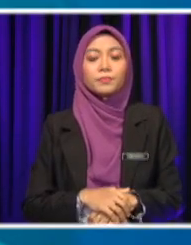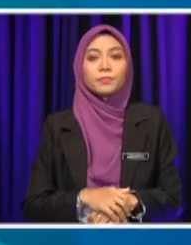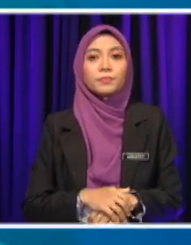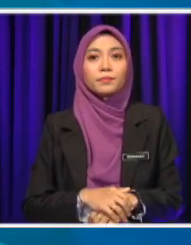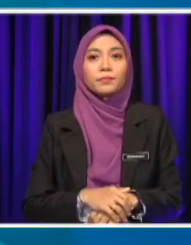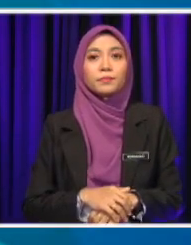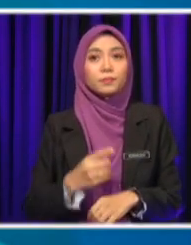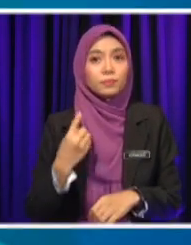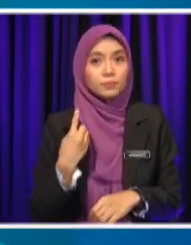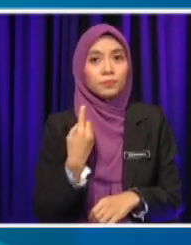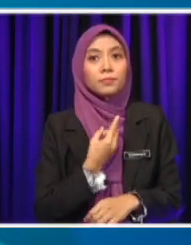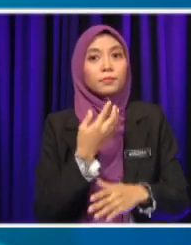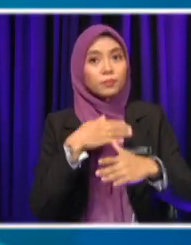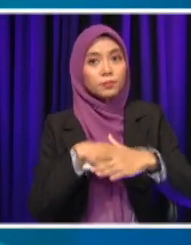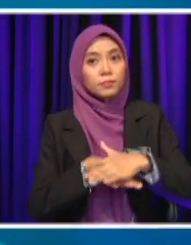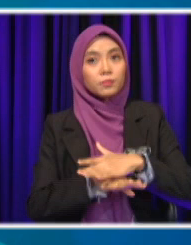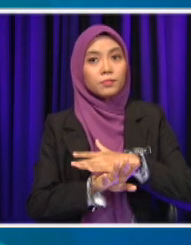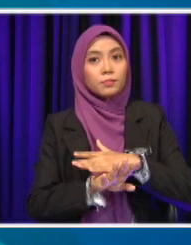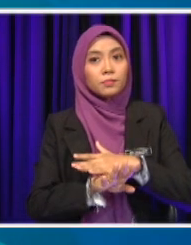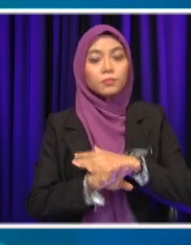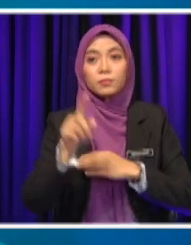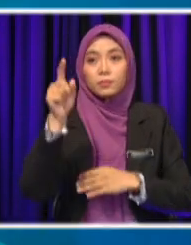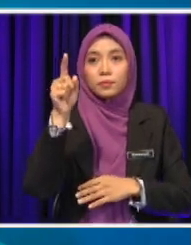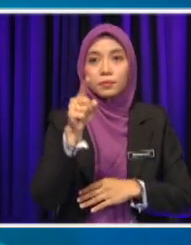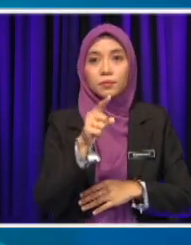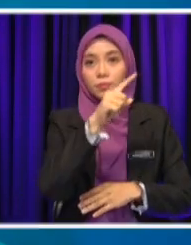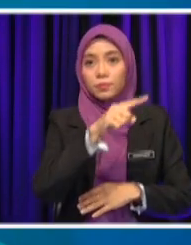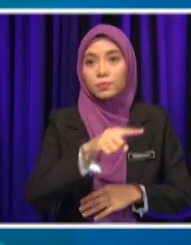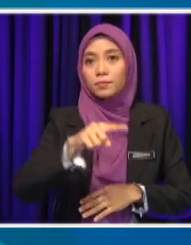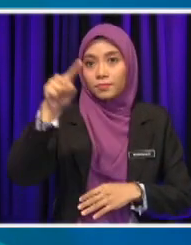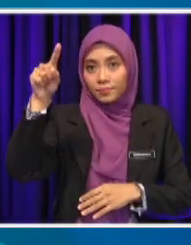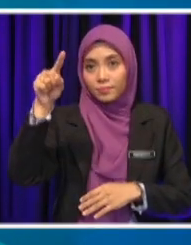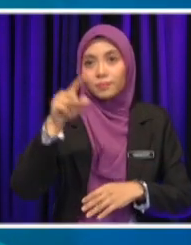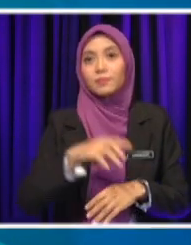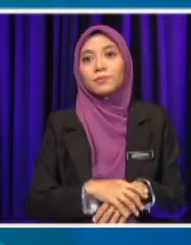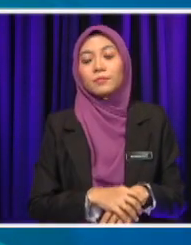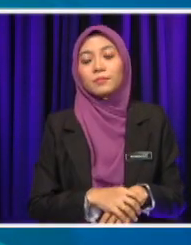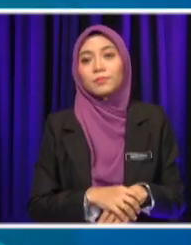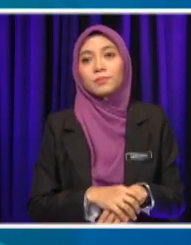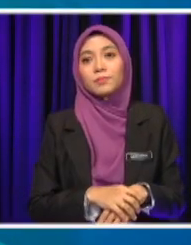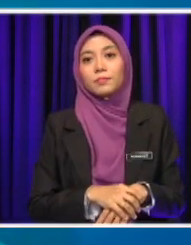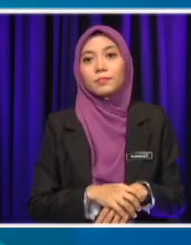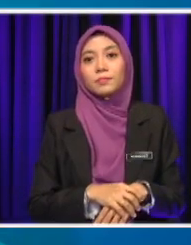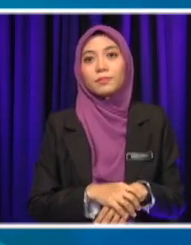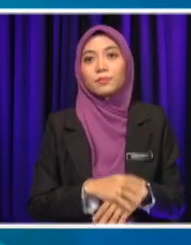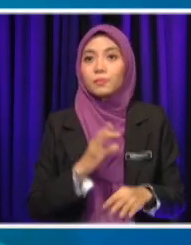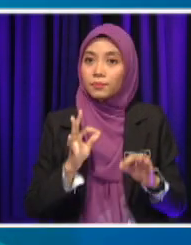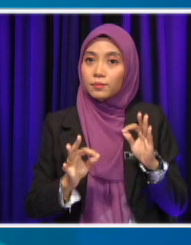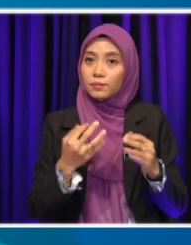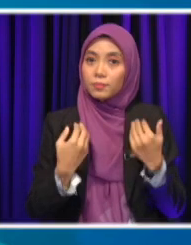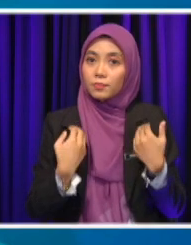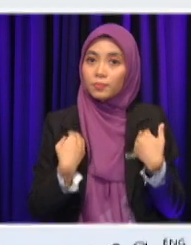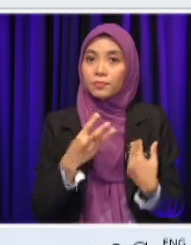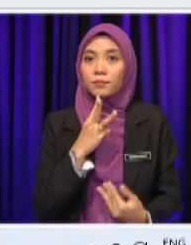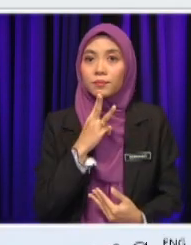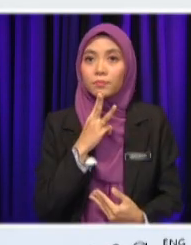kita masukkan ikon right kat sini, Aiman. Ikon kalau ada air, ikon right kan? Kalau tak ada